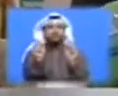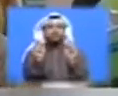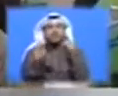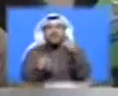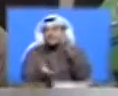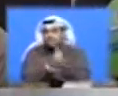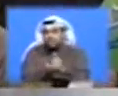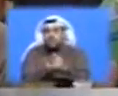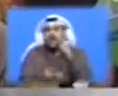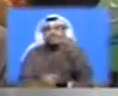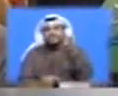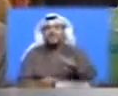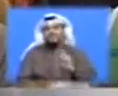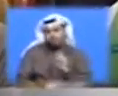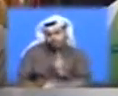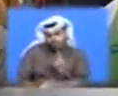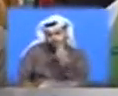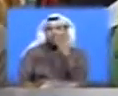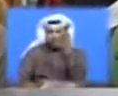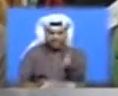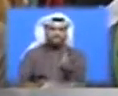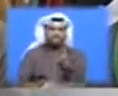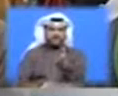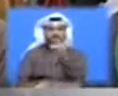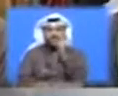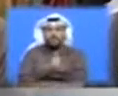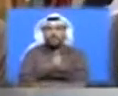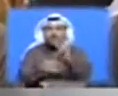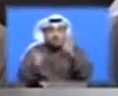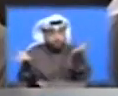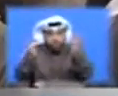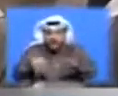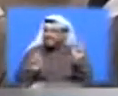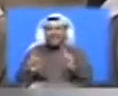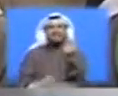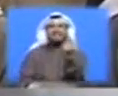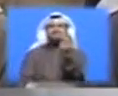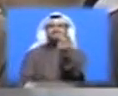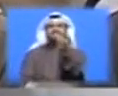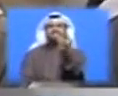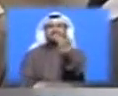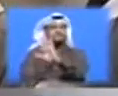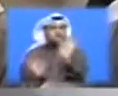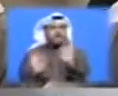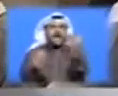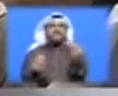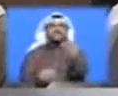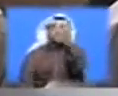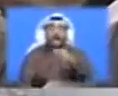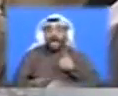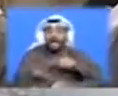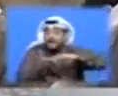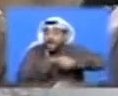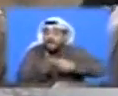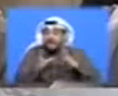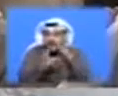اللي قد تؤدي الى تعقيد الحالات. عدد الحالات محدوده ليست حالات كثيره، احنا طبعا مثل ما قلت احنا لا يهمنا الحالات، يهمنا طبعا التعامل